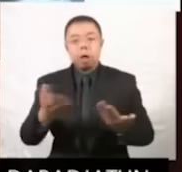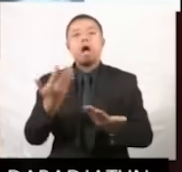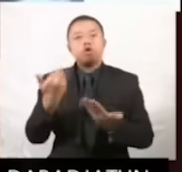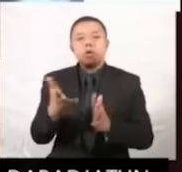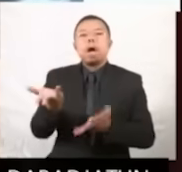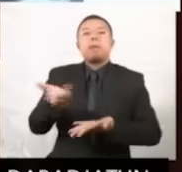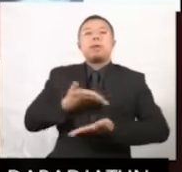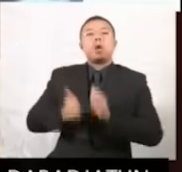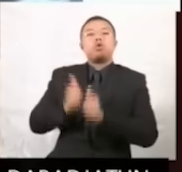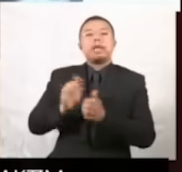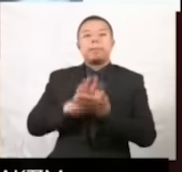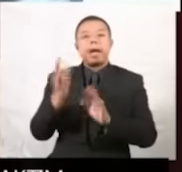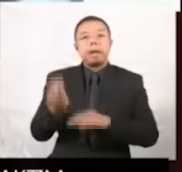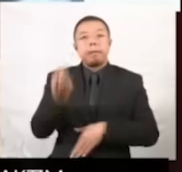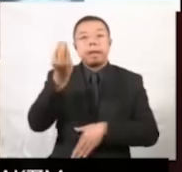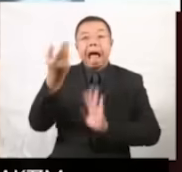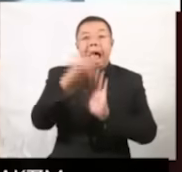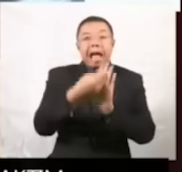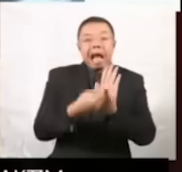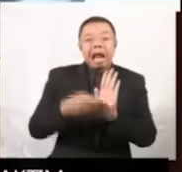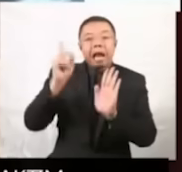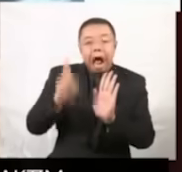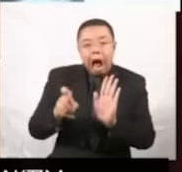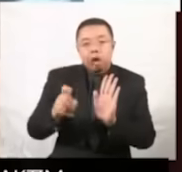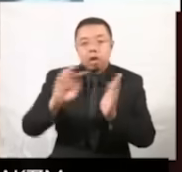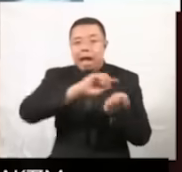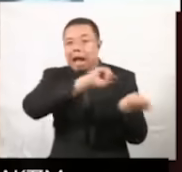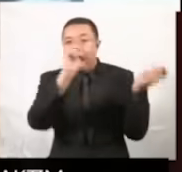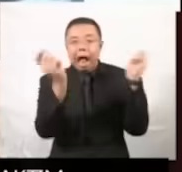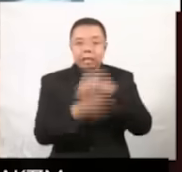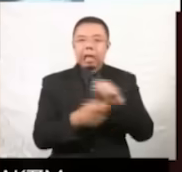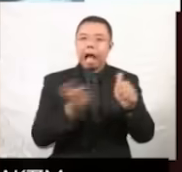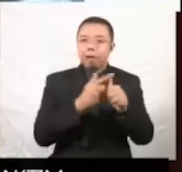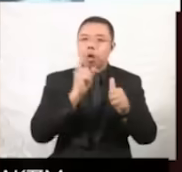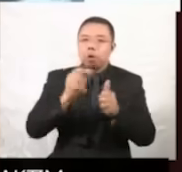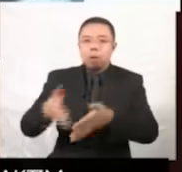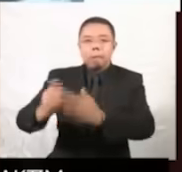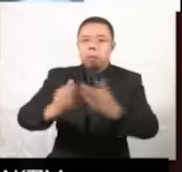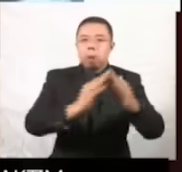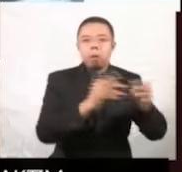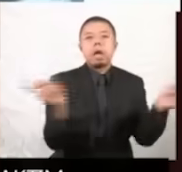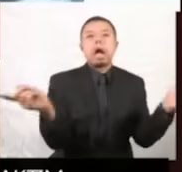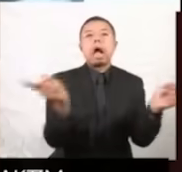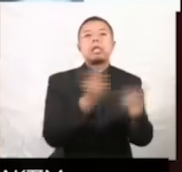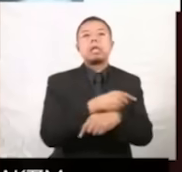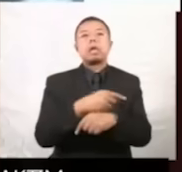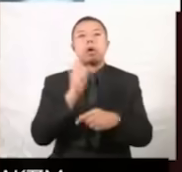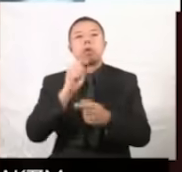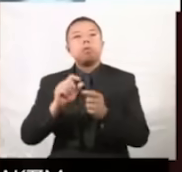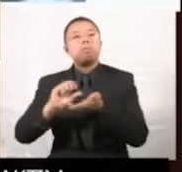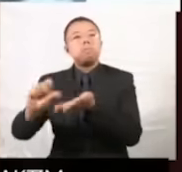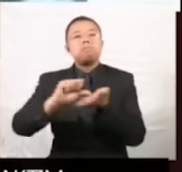ujian sebagai pemimpin yang anggarannya harus direokusing yang tadinya untuk infrastruktur kami geser untuk